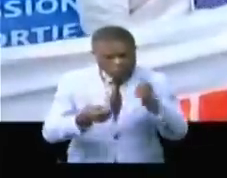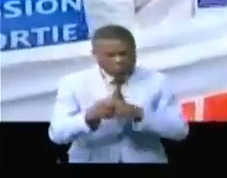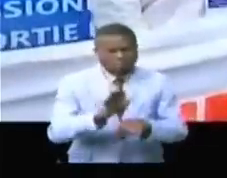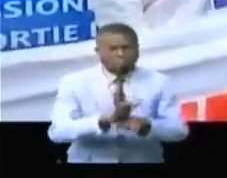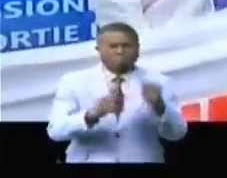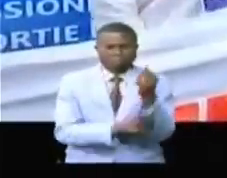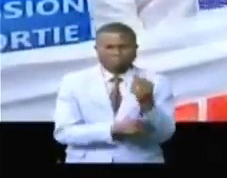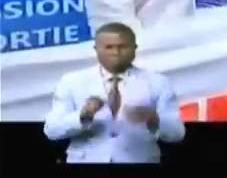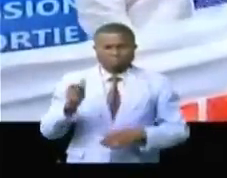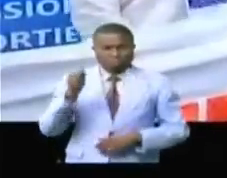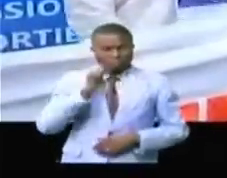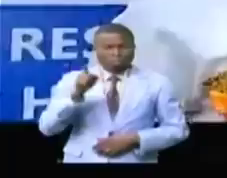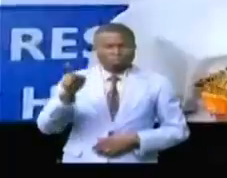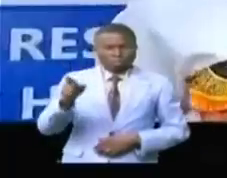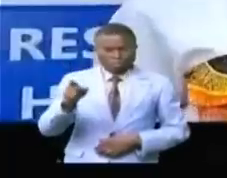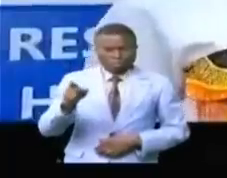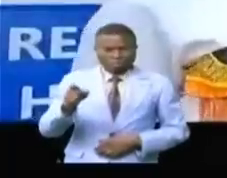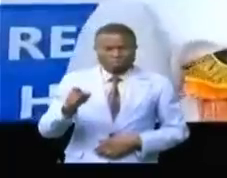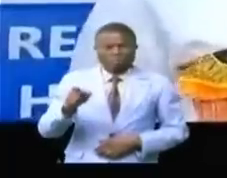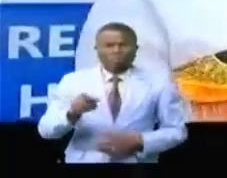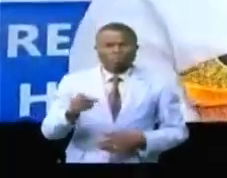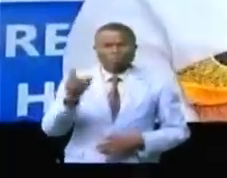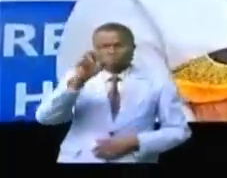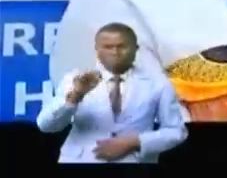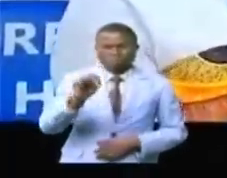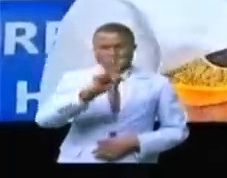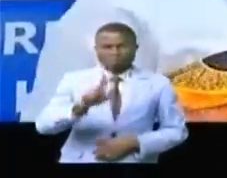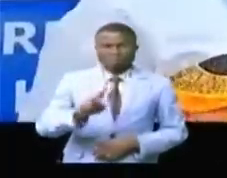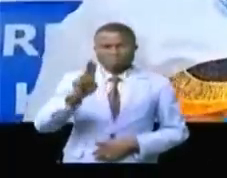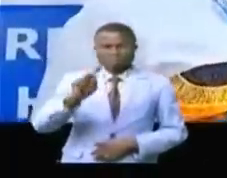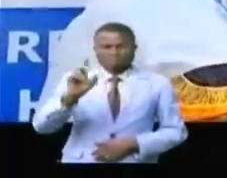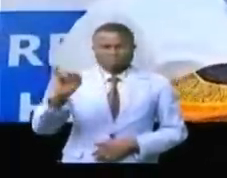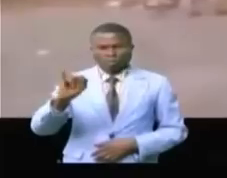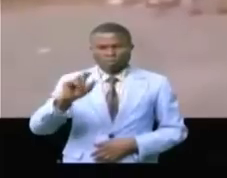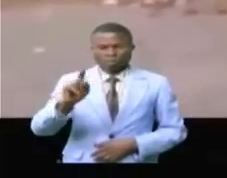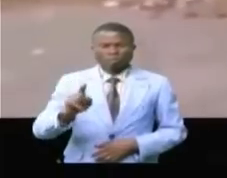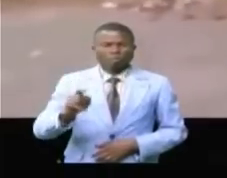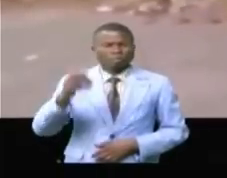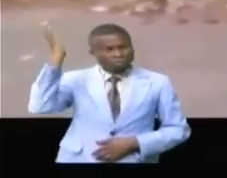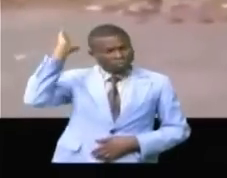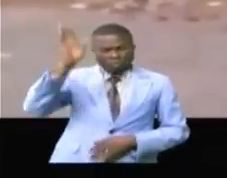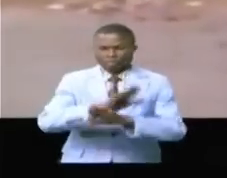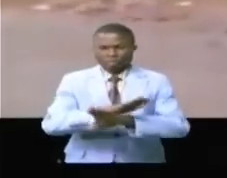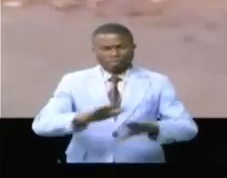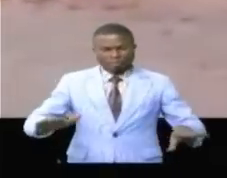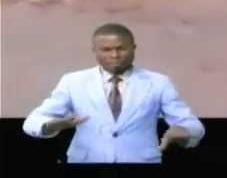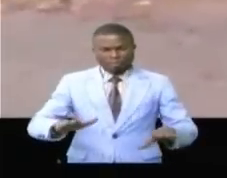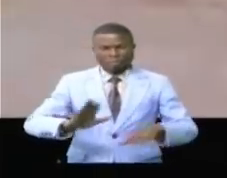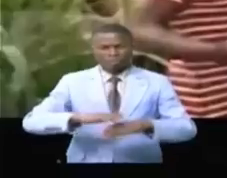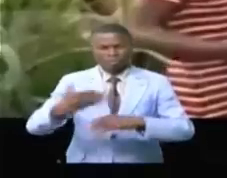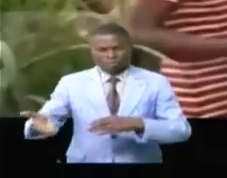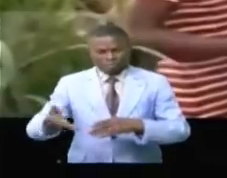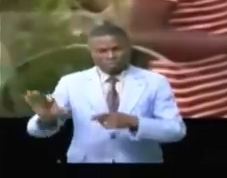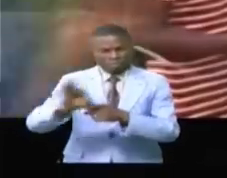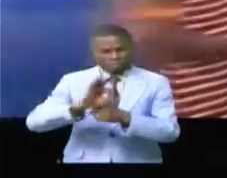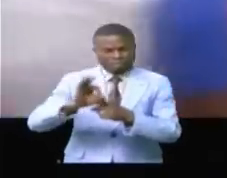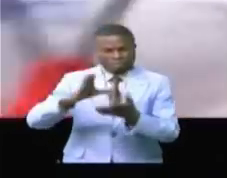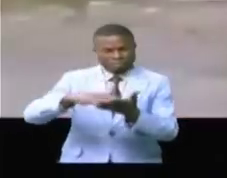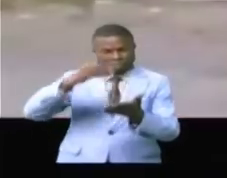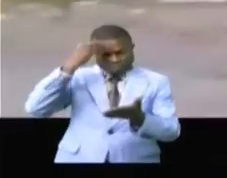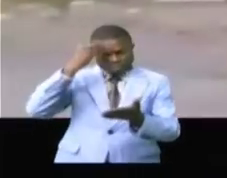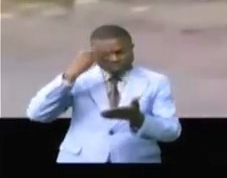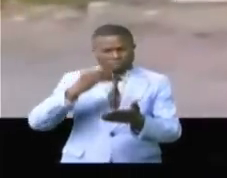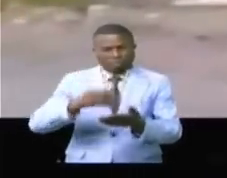Désormais, Christevi, Monzélé et Nzuzi Pauline ne seront plus appelés des Kuluna après l'apprentissage des métiers. Avec